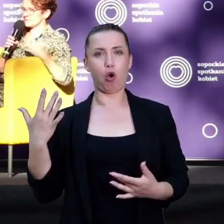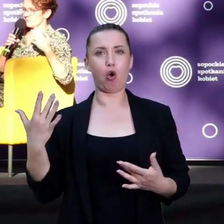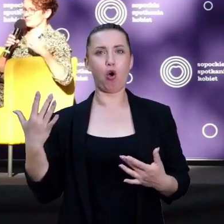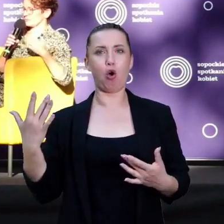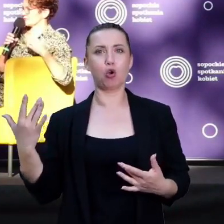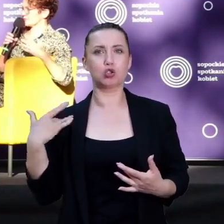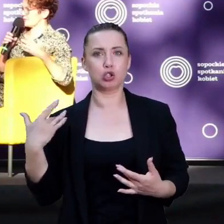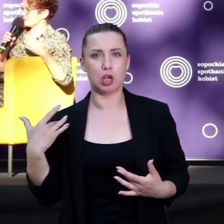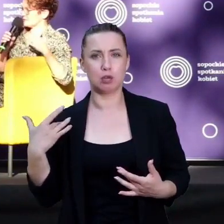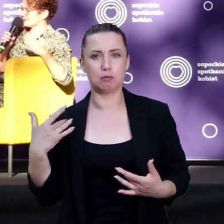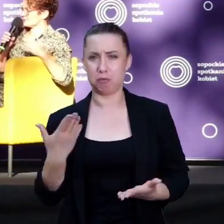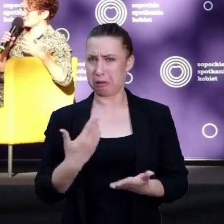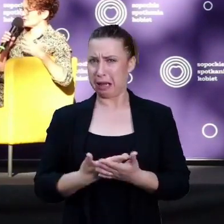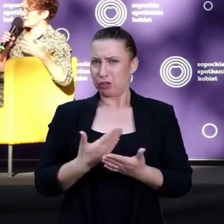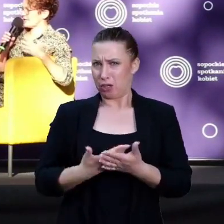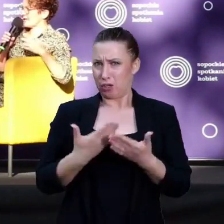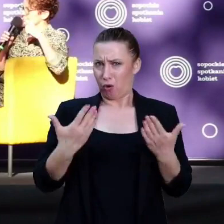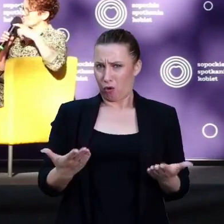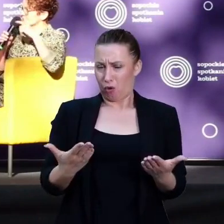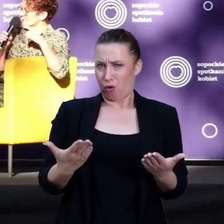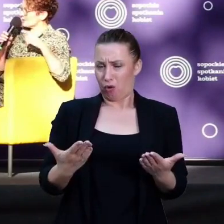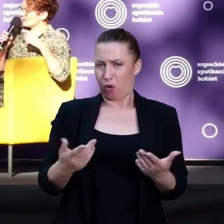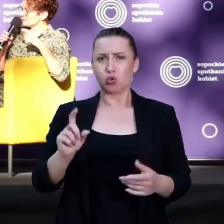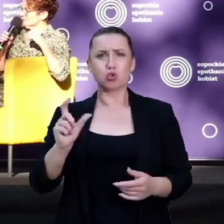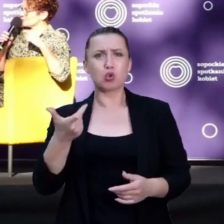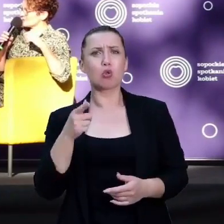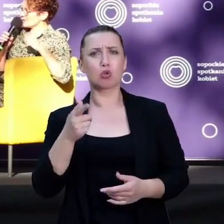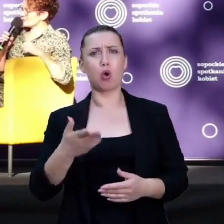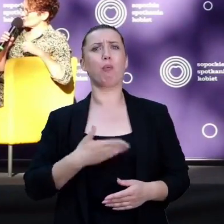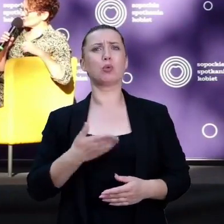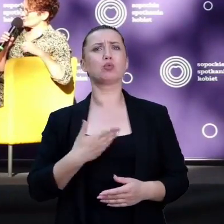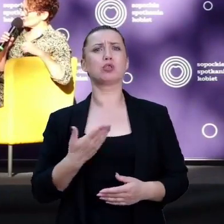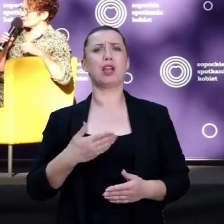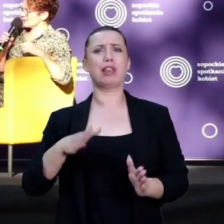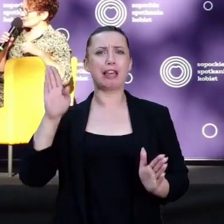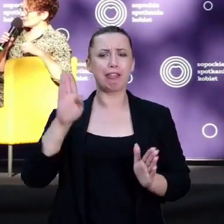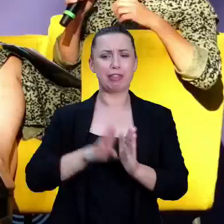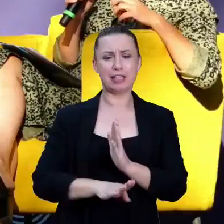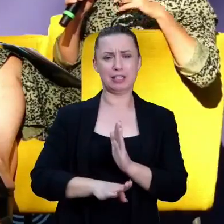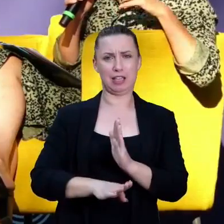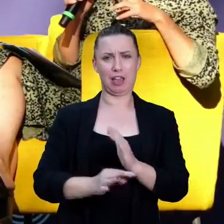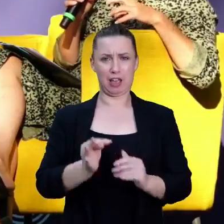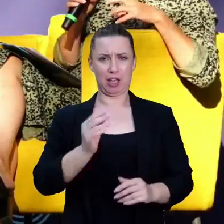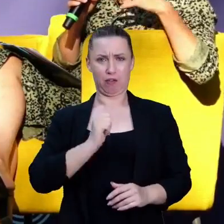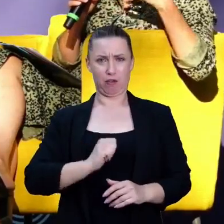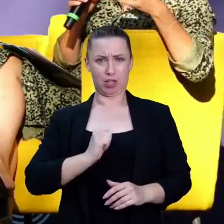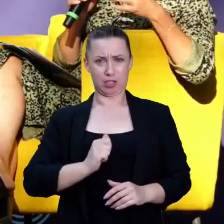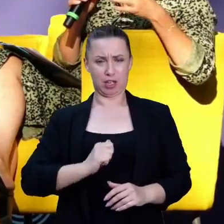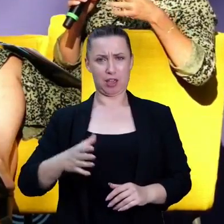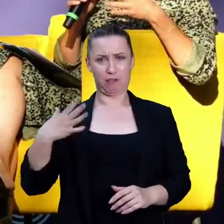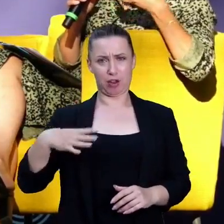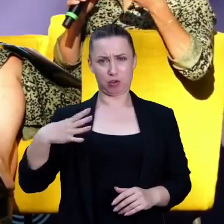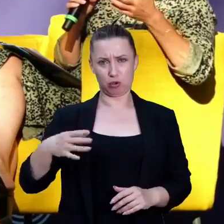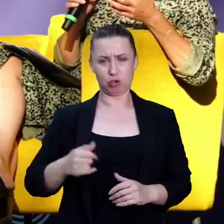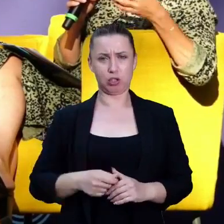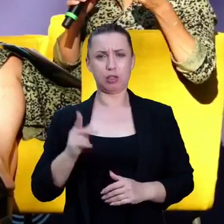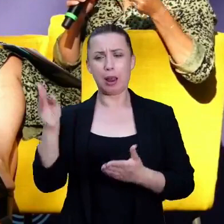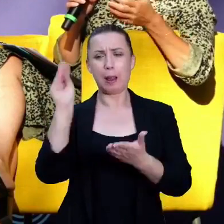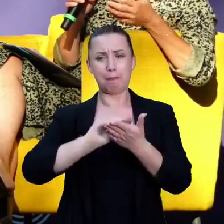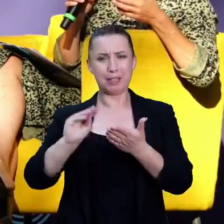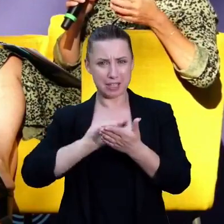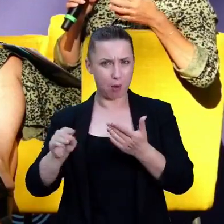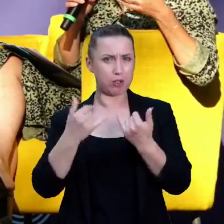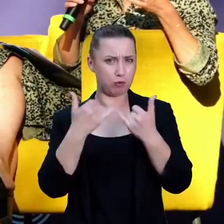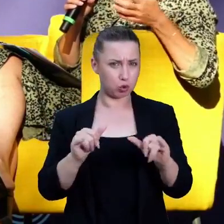takie niskie poczucie swojej wartości? Ja wiem, że ty, Magdo, też pisałaś o tym w wywiadach. Patrząc na przykład, jak